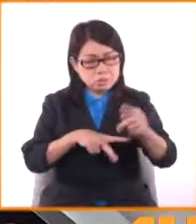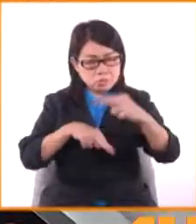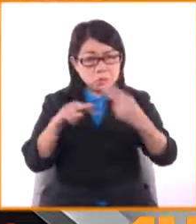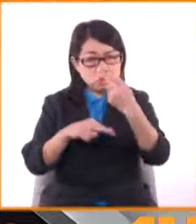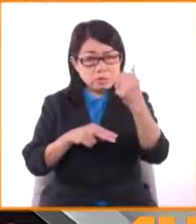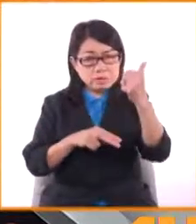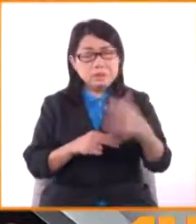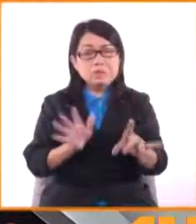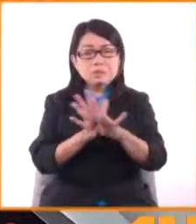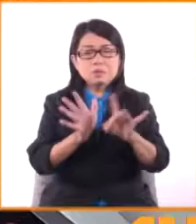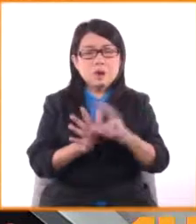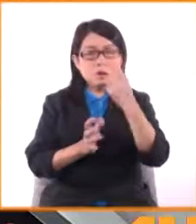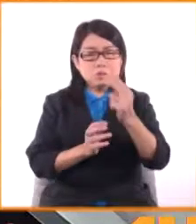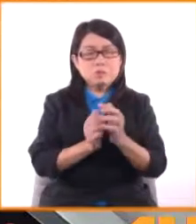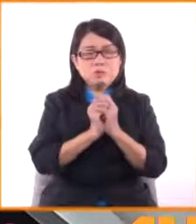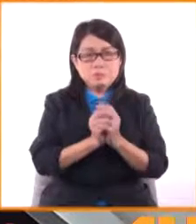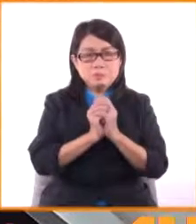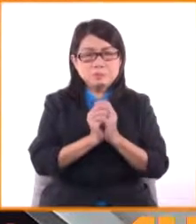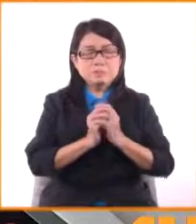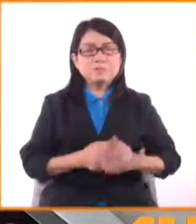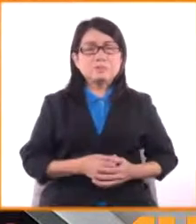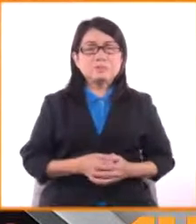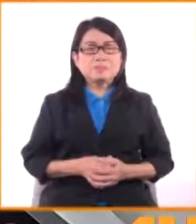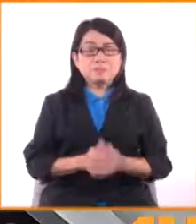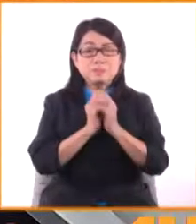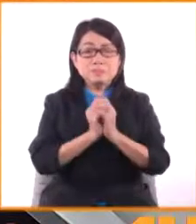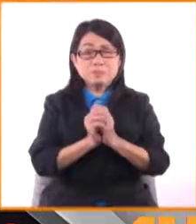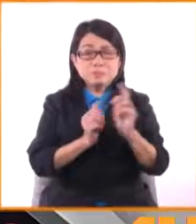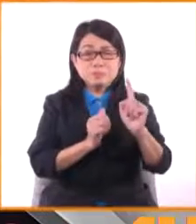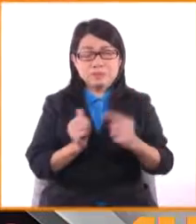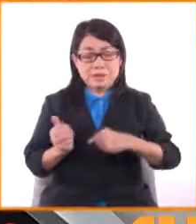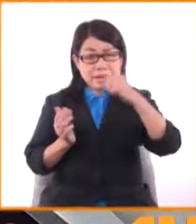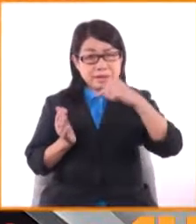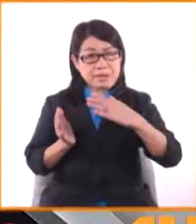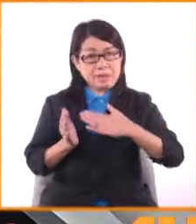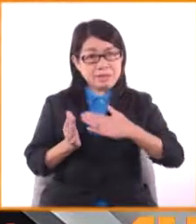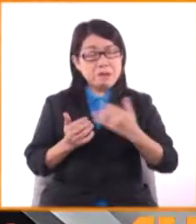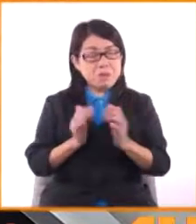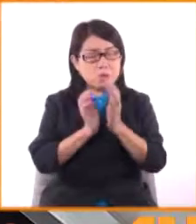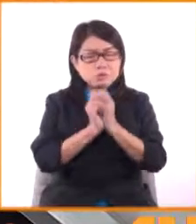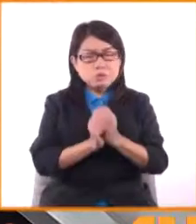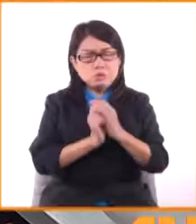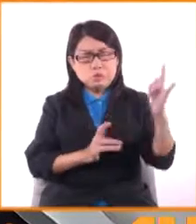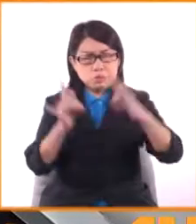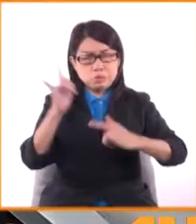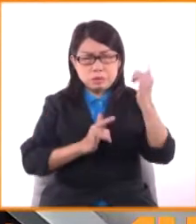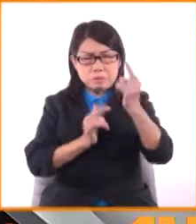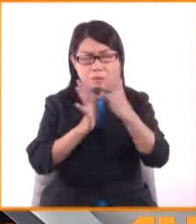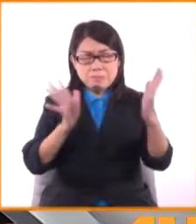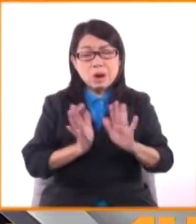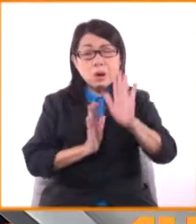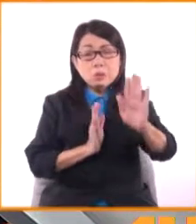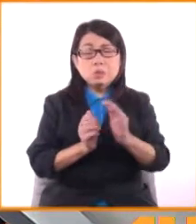ิดท้ายกันที่ประเทศจีนกันบ้างข้ามไปดูที่ประเทศจีนบ้านเรานี่มีนักท่องเที่ยวจีนมาเที่ยวกันเยอะนะคะแต่ว่าที่ประเทศจีนเองเนี่ยเ